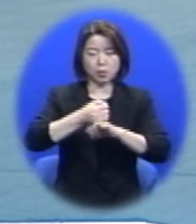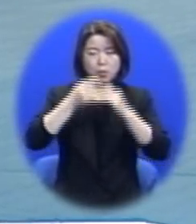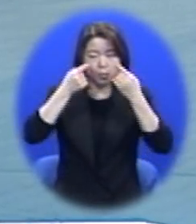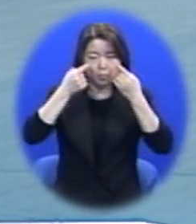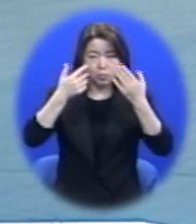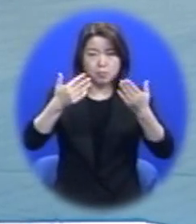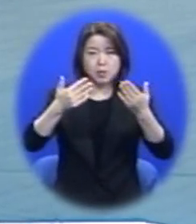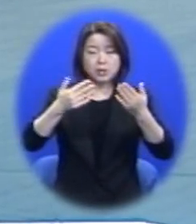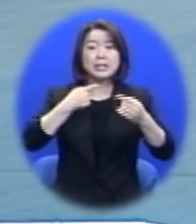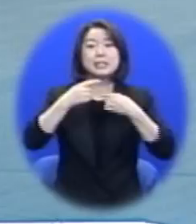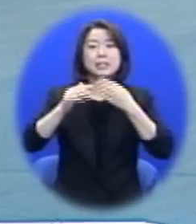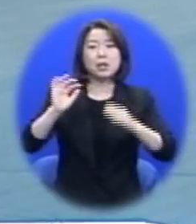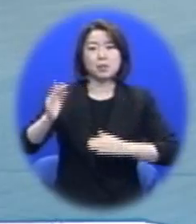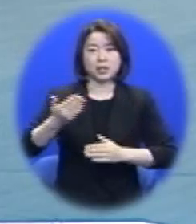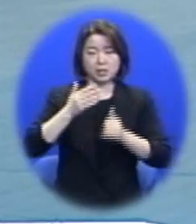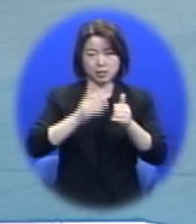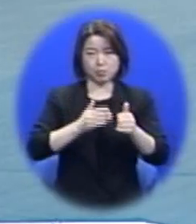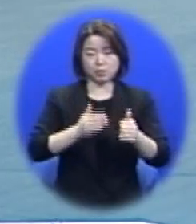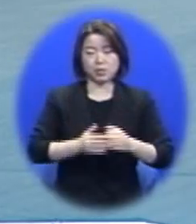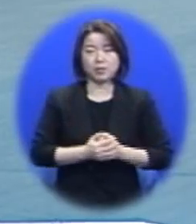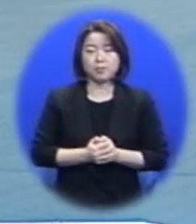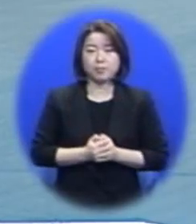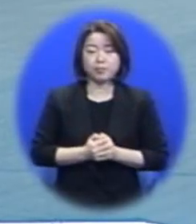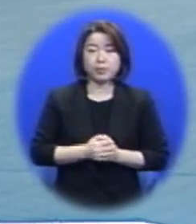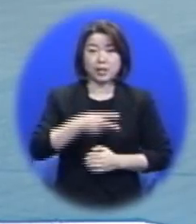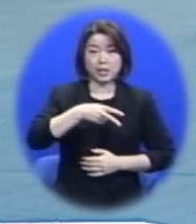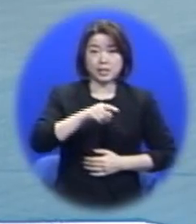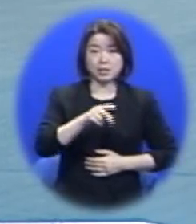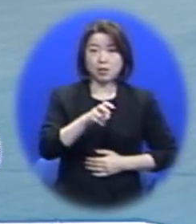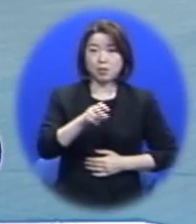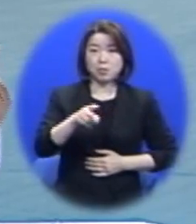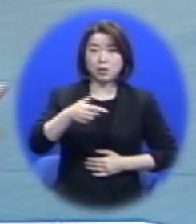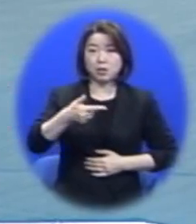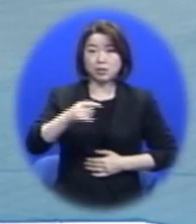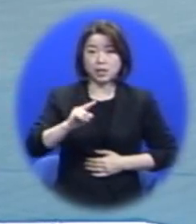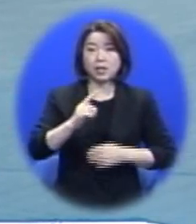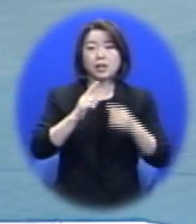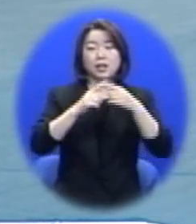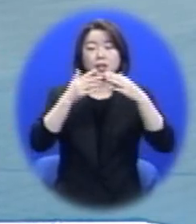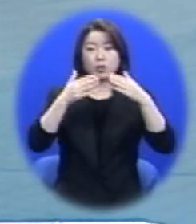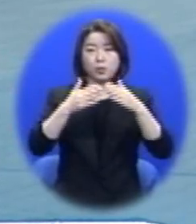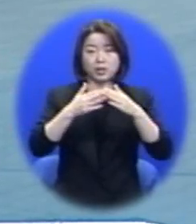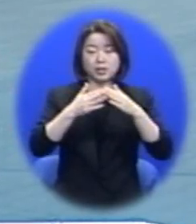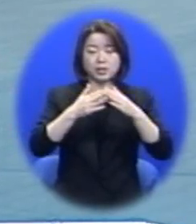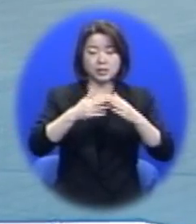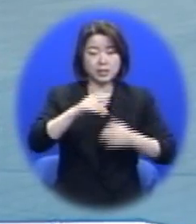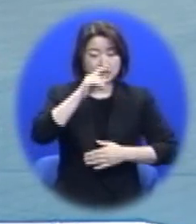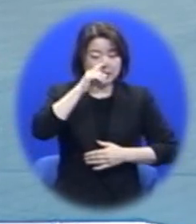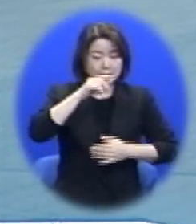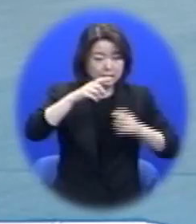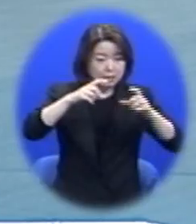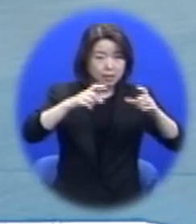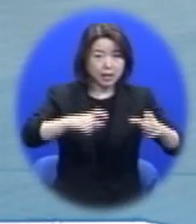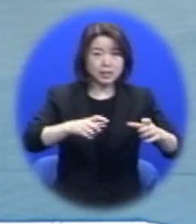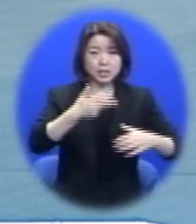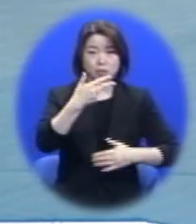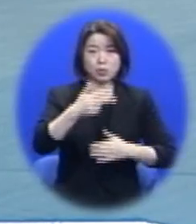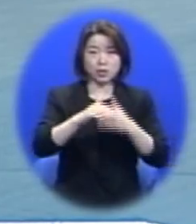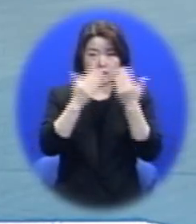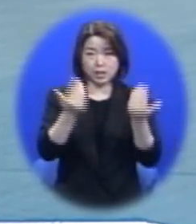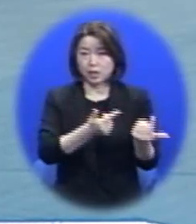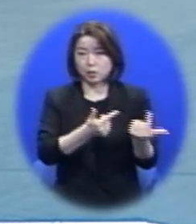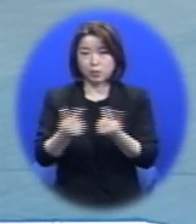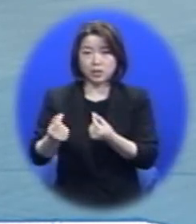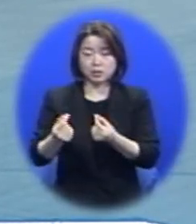원합니다. 이 서머나 교회는 소아시아 일곱 교회가 다 공이 그랬지만 엄청난 핍박을 받은